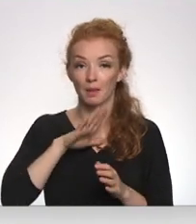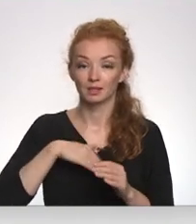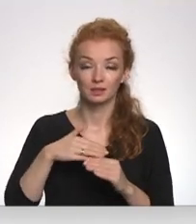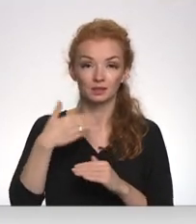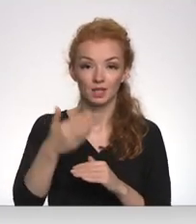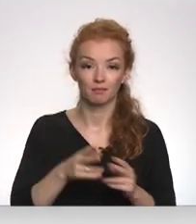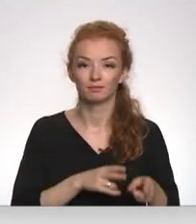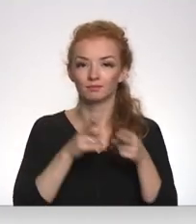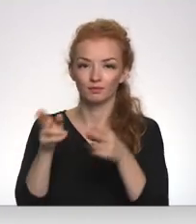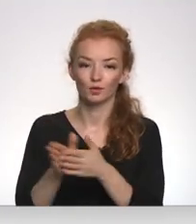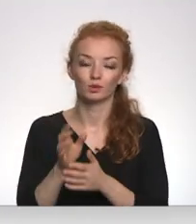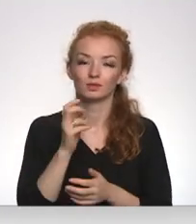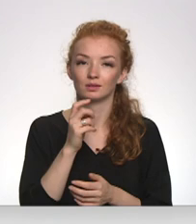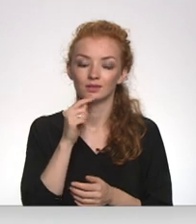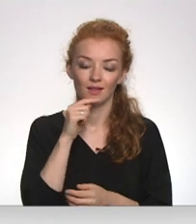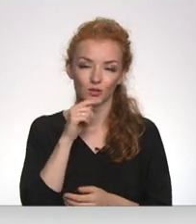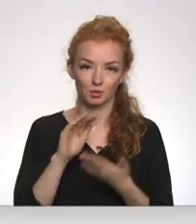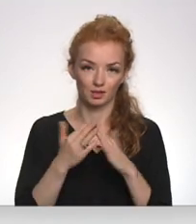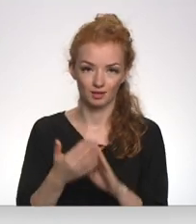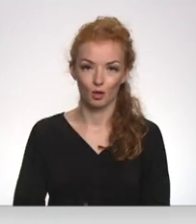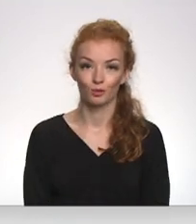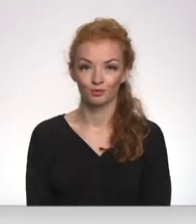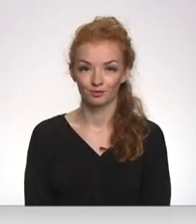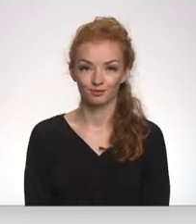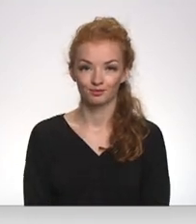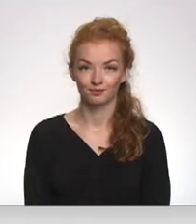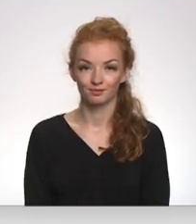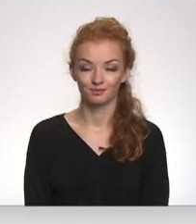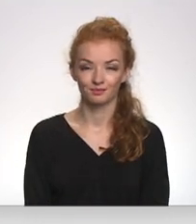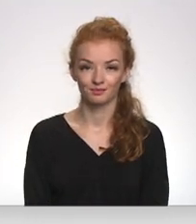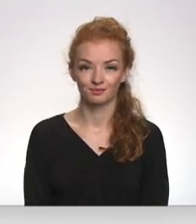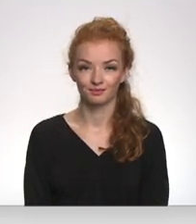dosies uz Cēsīm. Sandra Leitāne, Andris Pāns, Vidzemes televīzija.